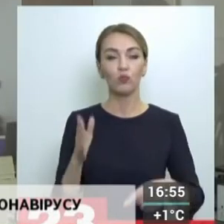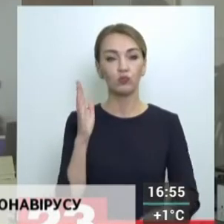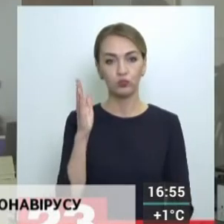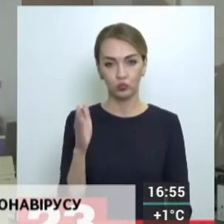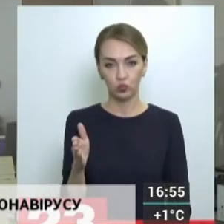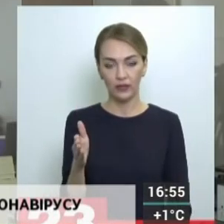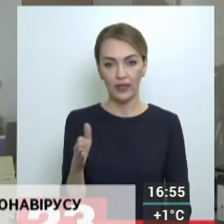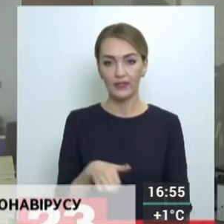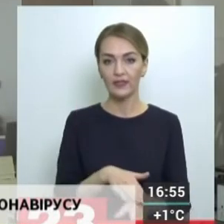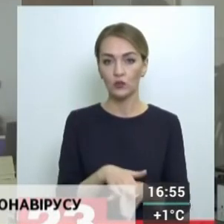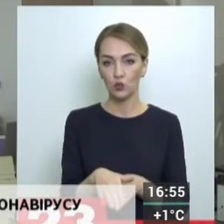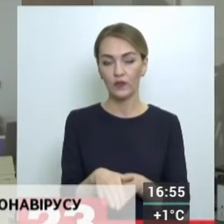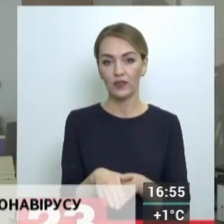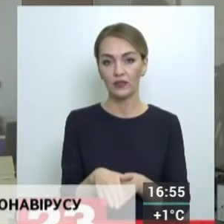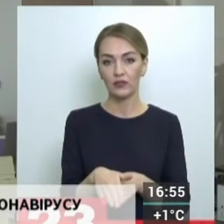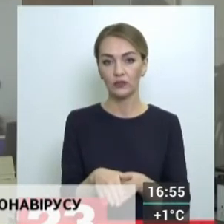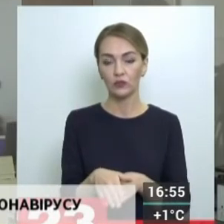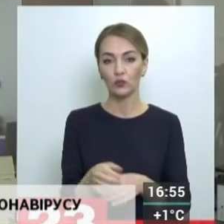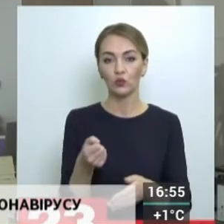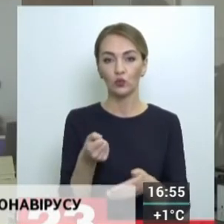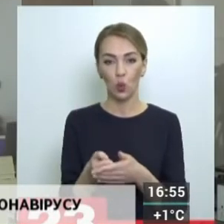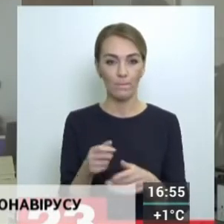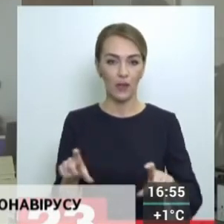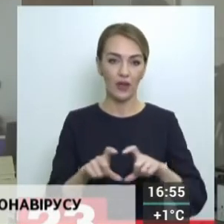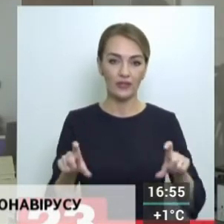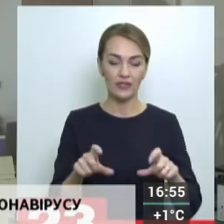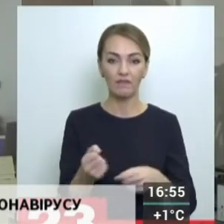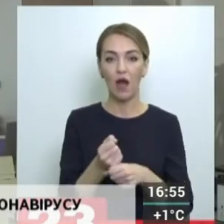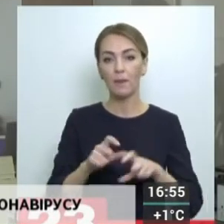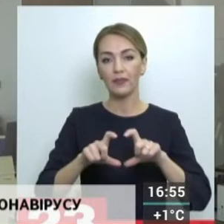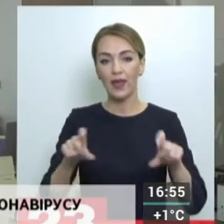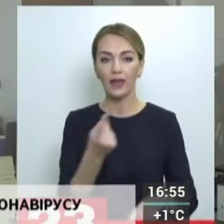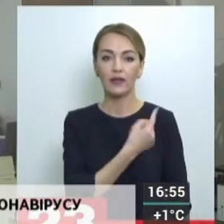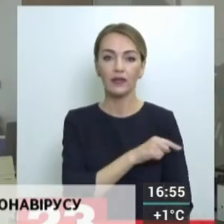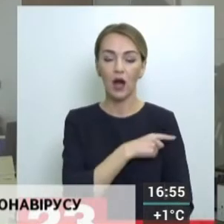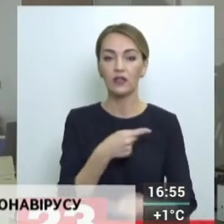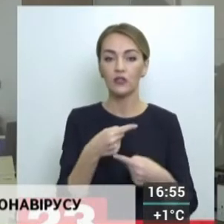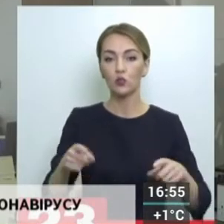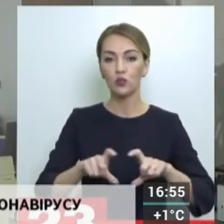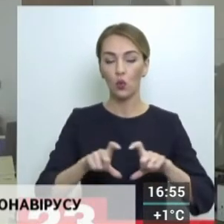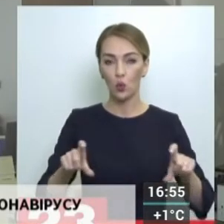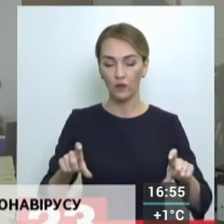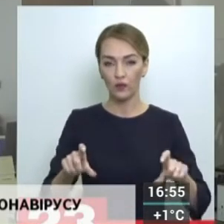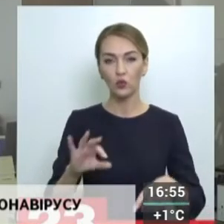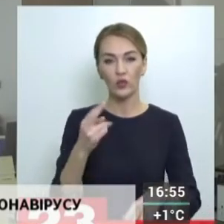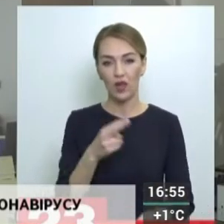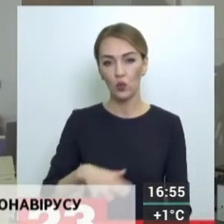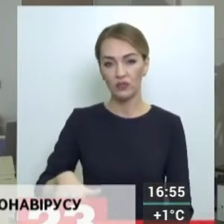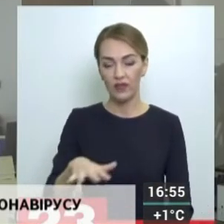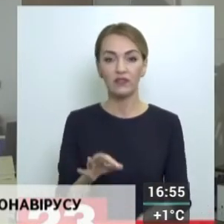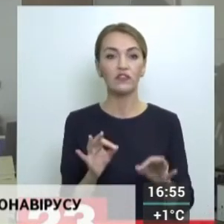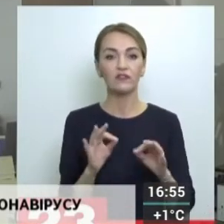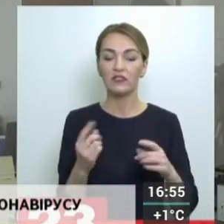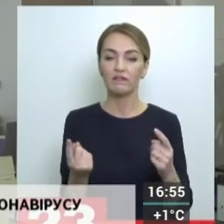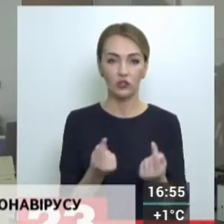буде здійснюватись до магазинів, аптек, лікарень та інших установ соціальної сфери в